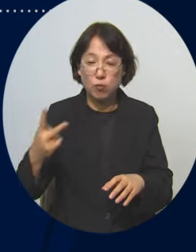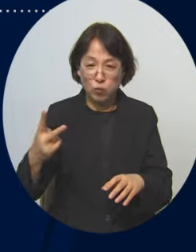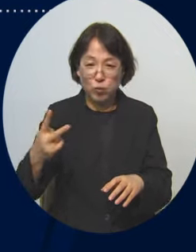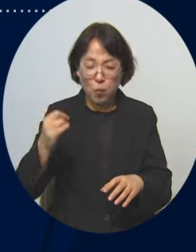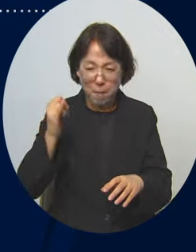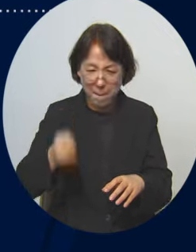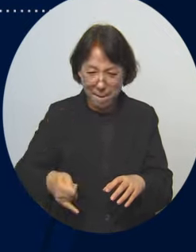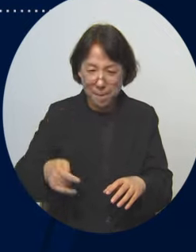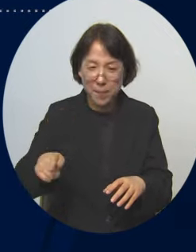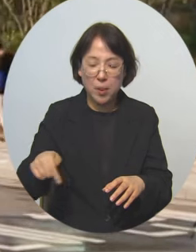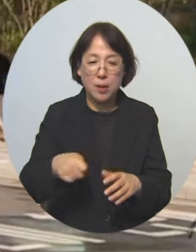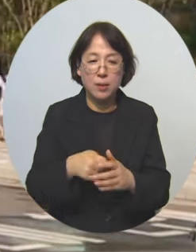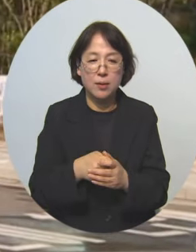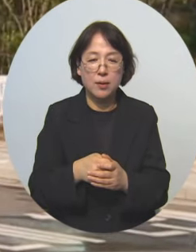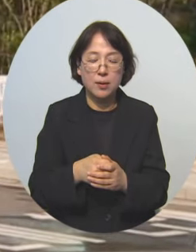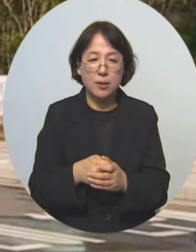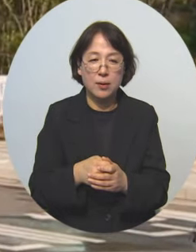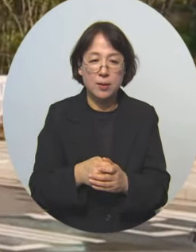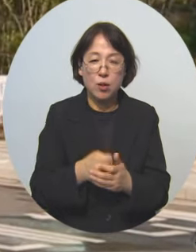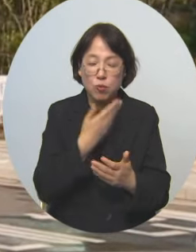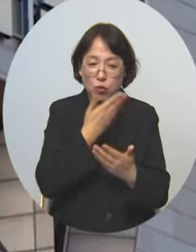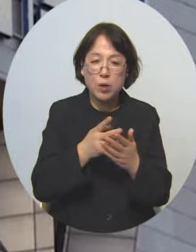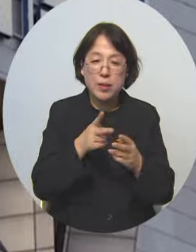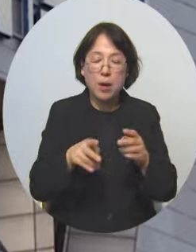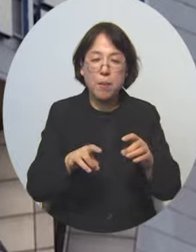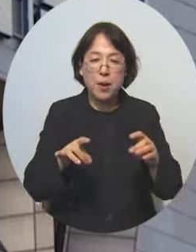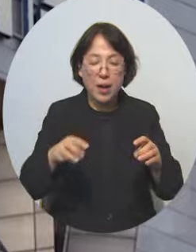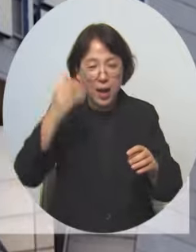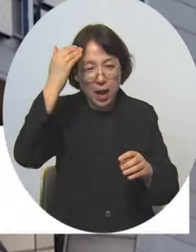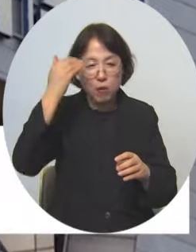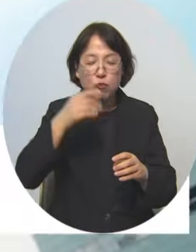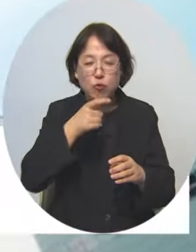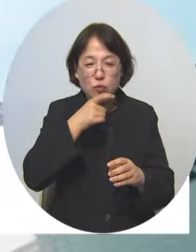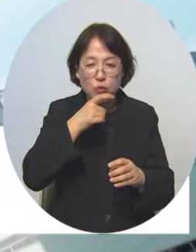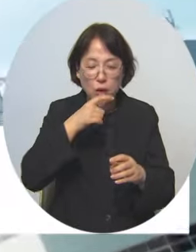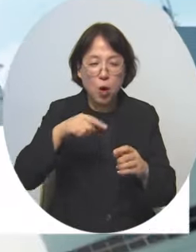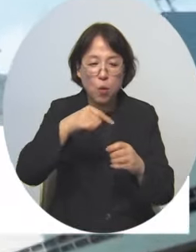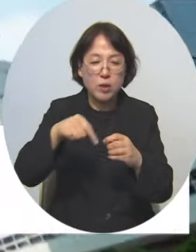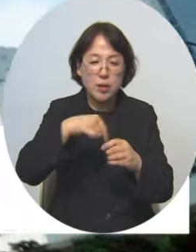곳으로 조사됐습니다. 주요 사업별로는 한국수력원자력과